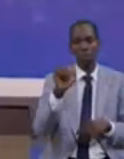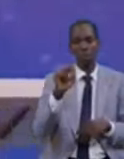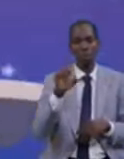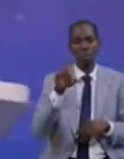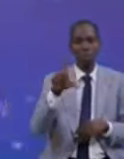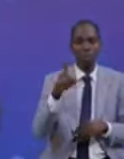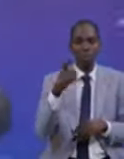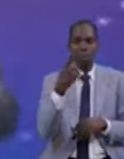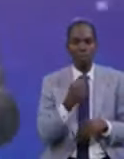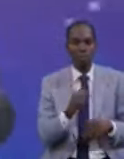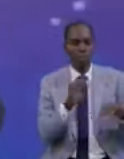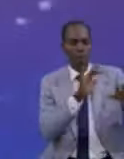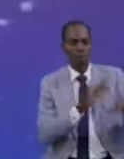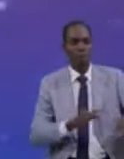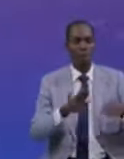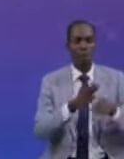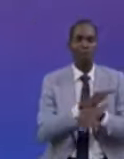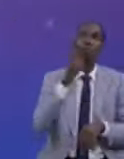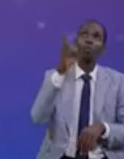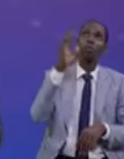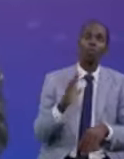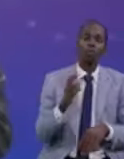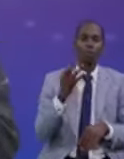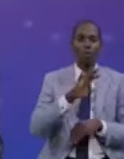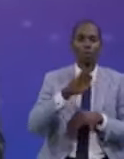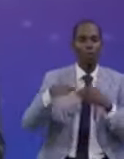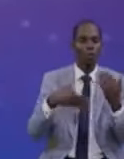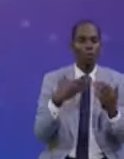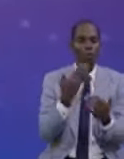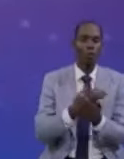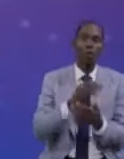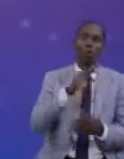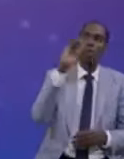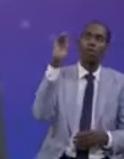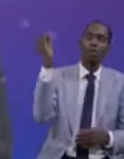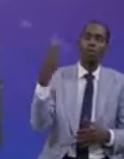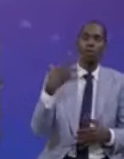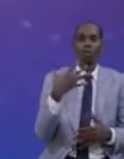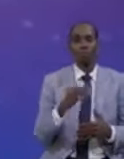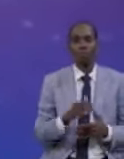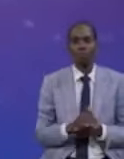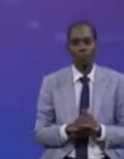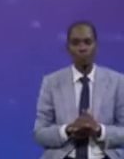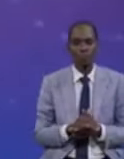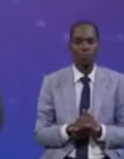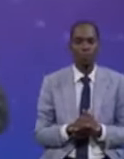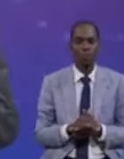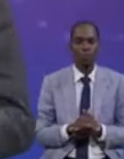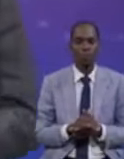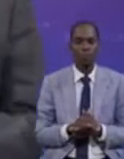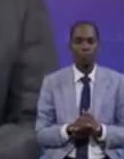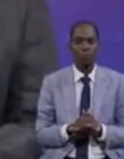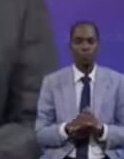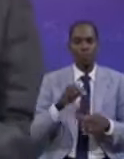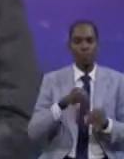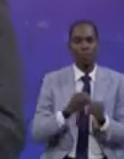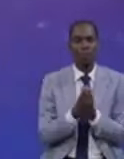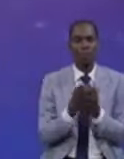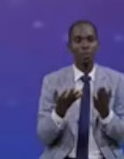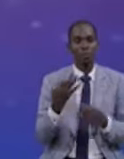grâce Emmanuel le Dieu miséricordieux de toute grâce en Matthieu chapitre 1